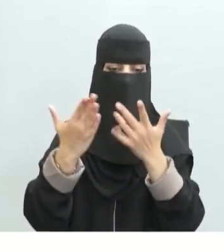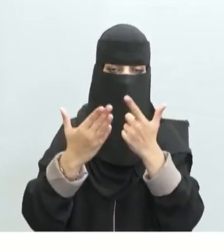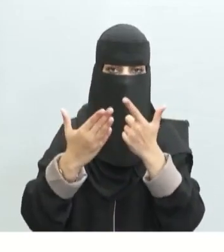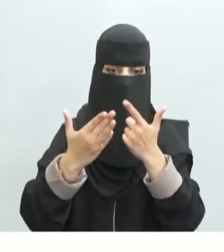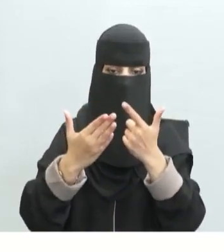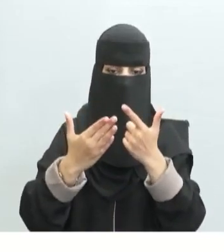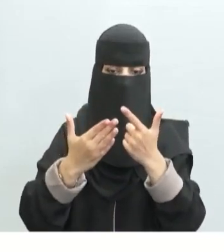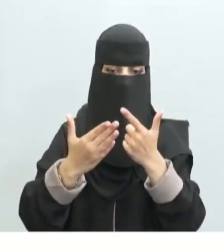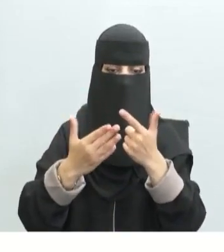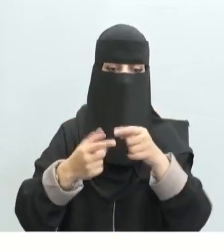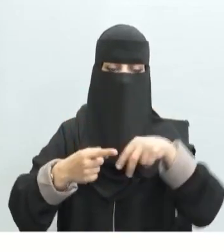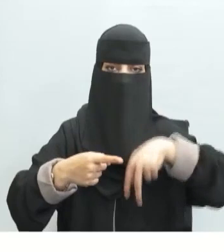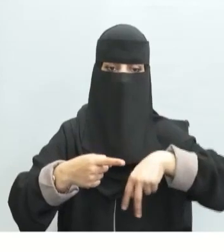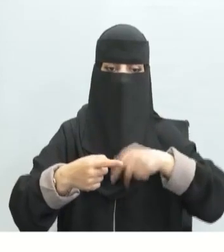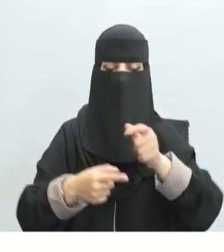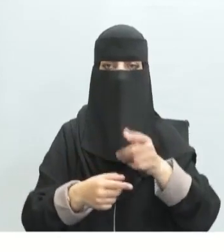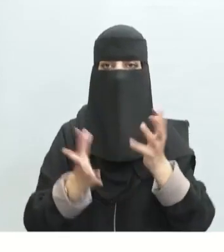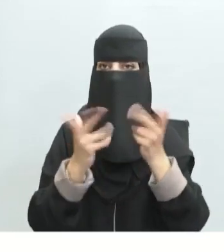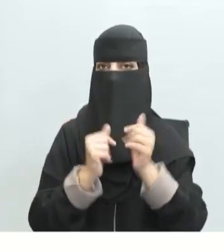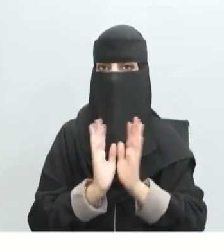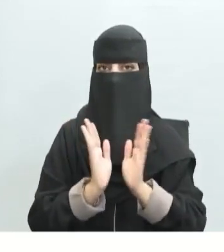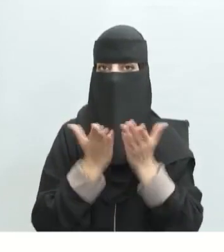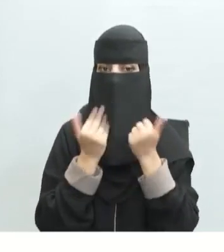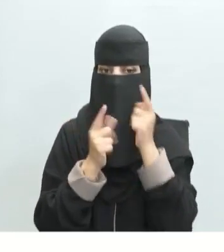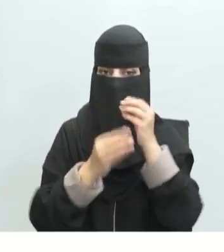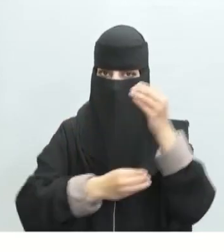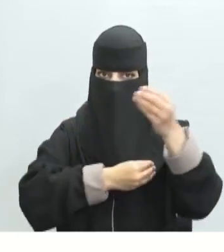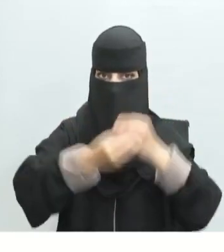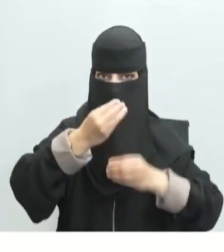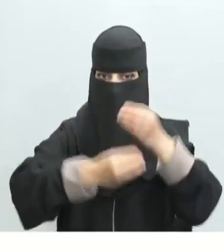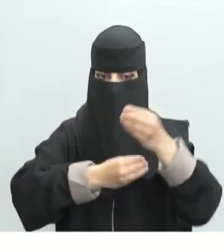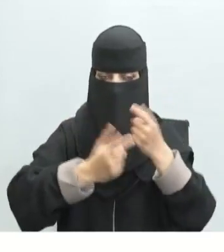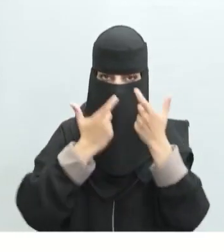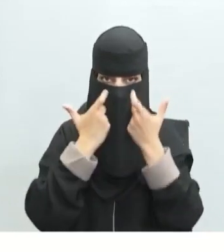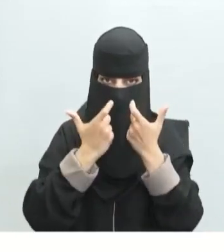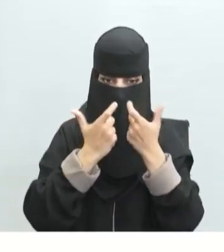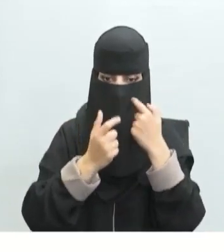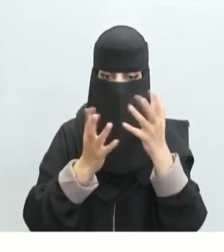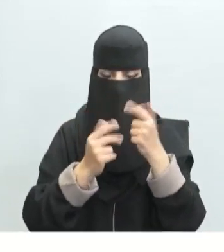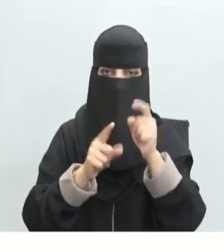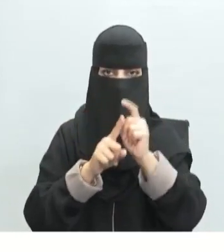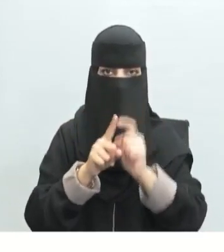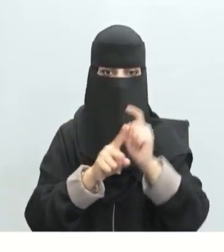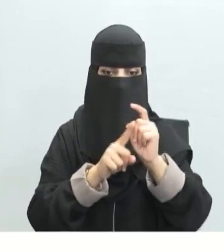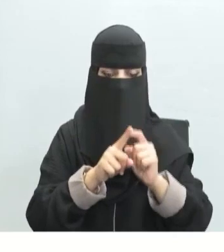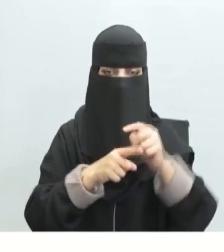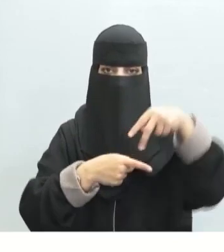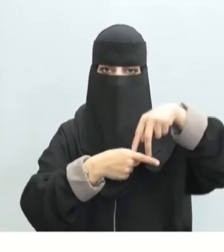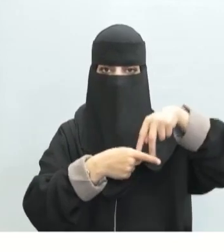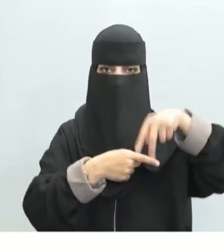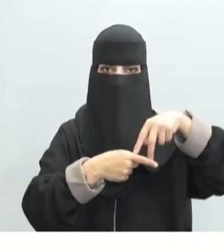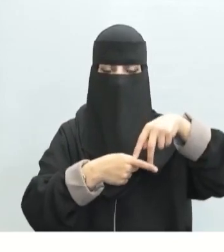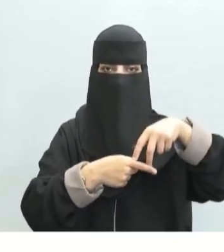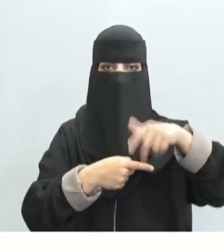على ما عندنا لا عمليات حسابيه ولا شيء بس مجرد ان ايش ان نضع هذه النسبه المثلثيه